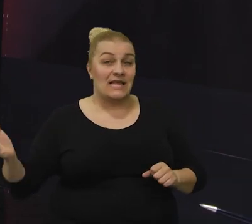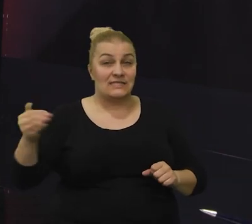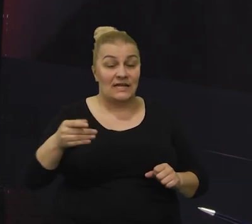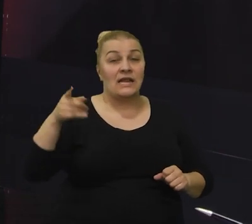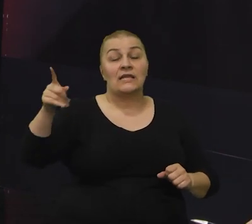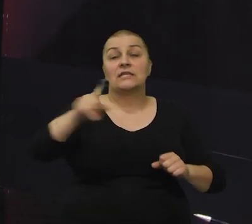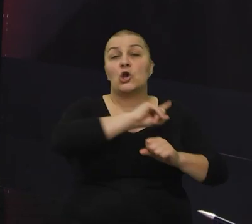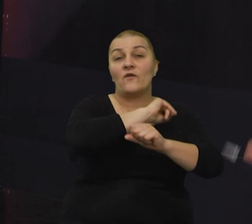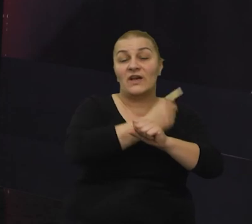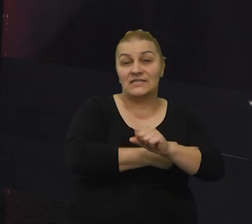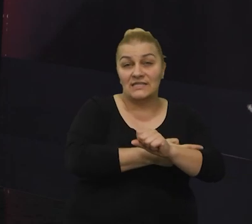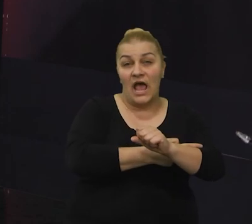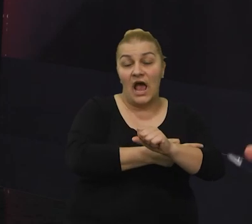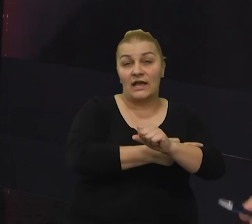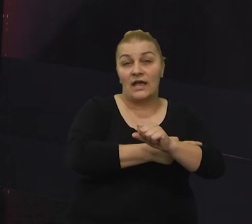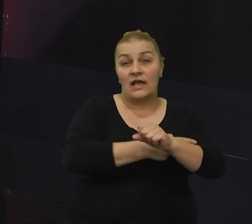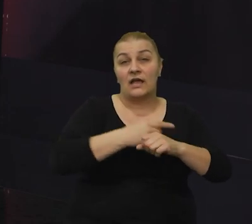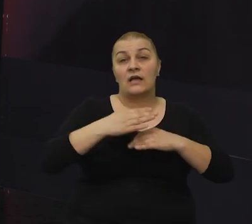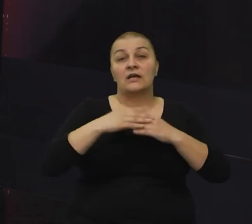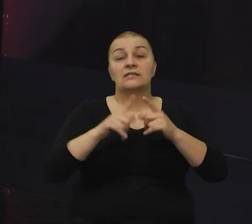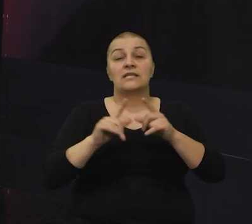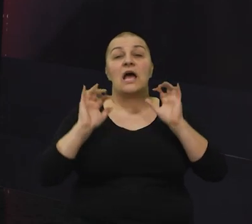strane i nije ove snage za